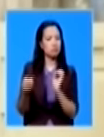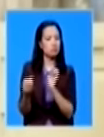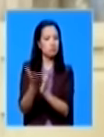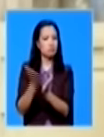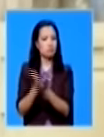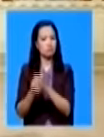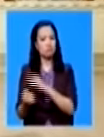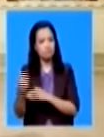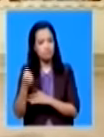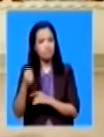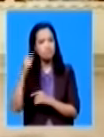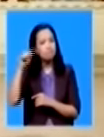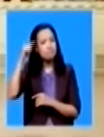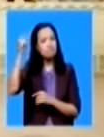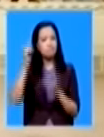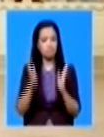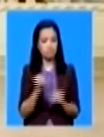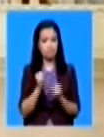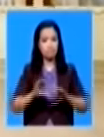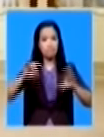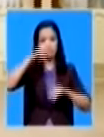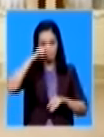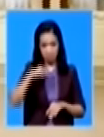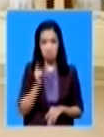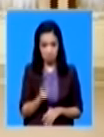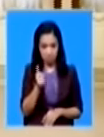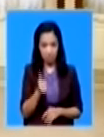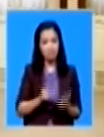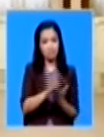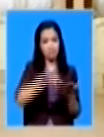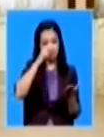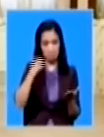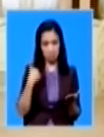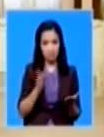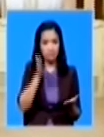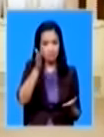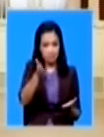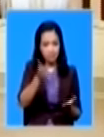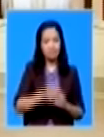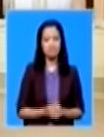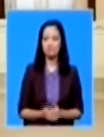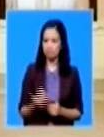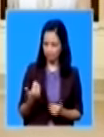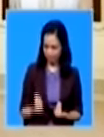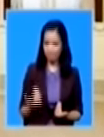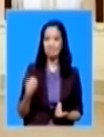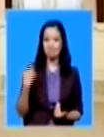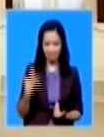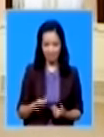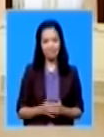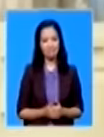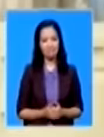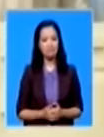งความฝันของข้าราชการไทยจะเป็นจริงได้ไหมคะจะเกิดขึ้นในบ้านเราเองไหมคะ ตอนนี้อยากจะบอกว่าเกิดแล้วนะ ค ือ G-Chat